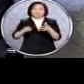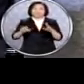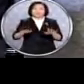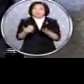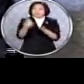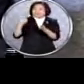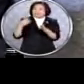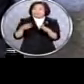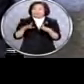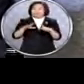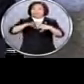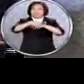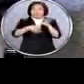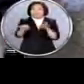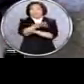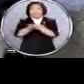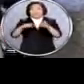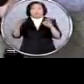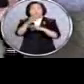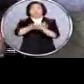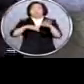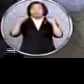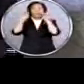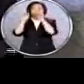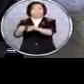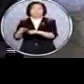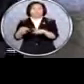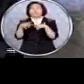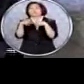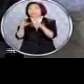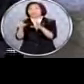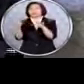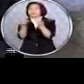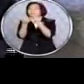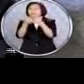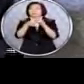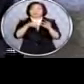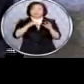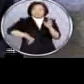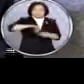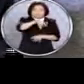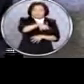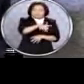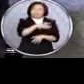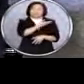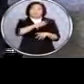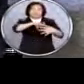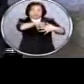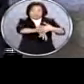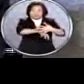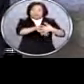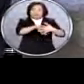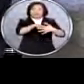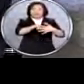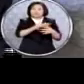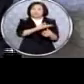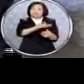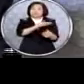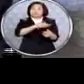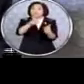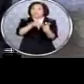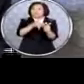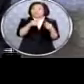啸来袭的时候我们要扩大内需，所以就大量的推动基础的建设。蔡主席您可能不一定了解，我们对于中南部